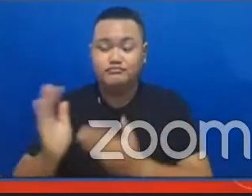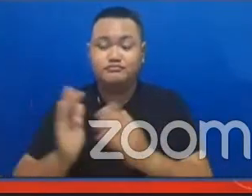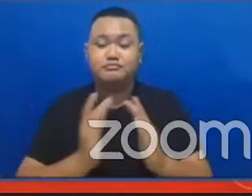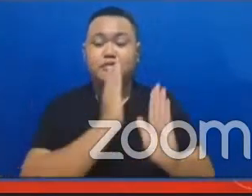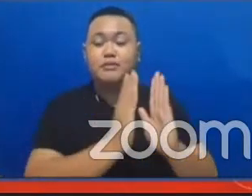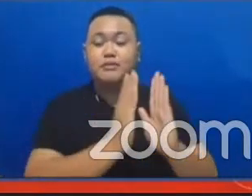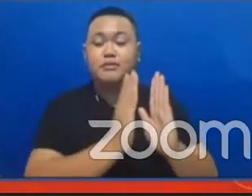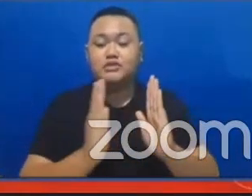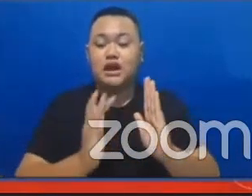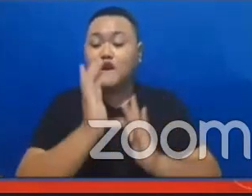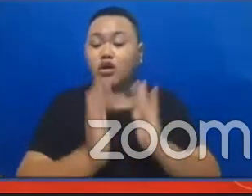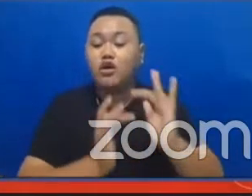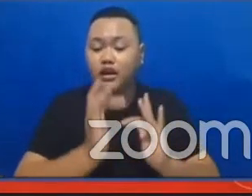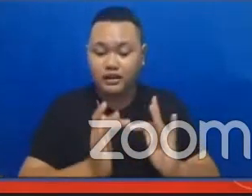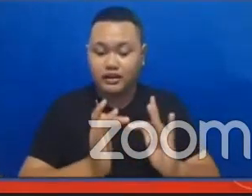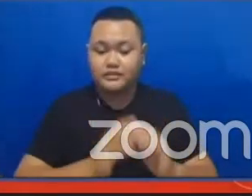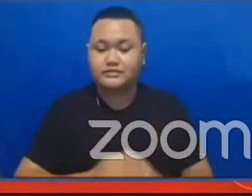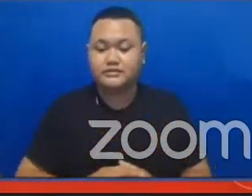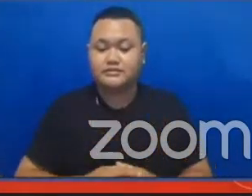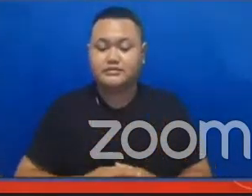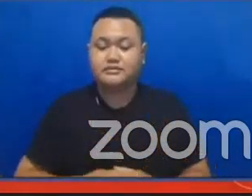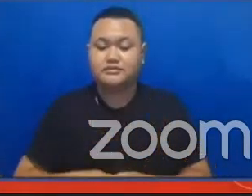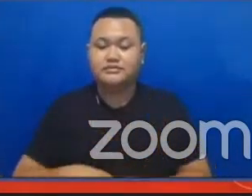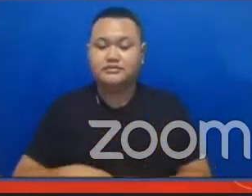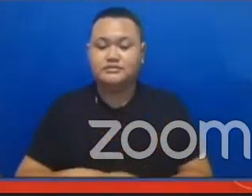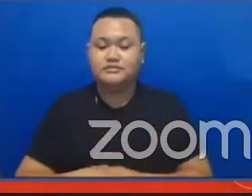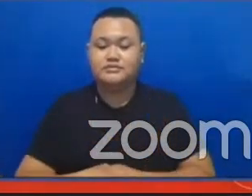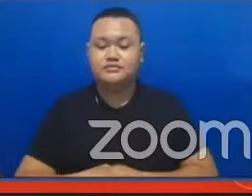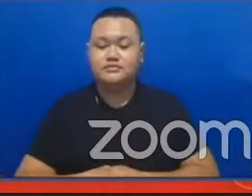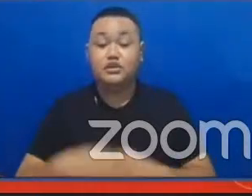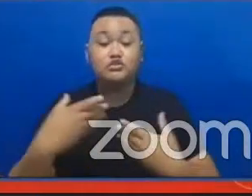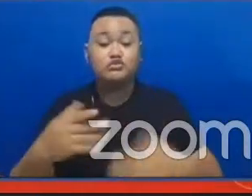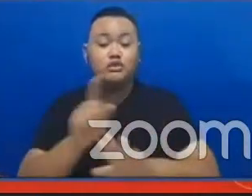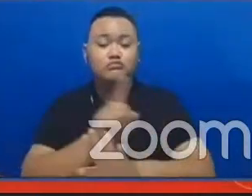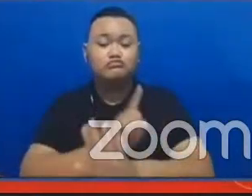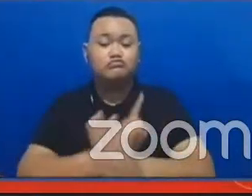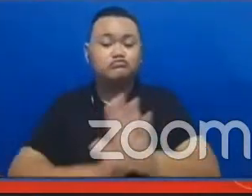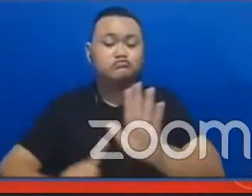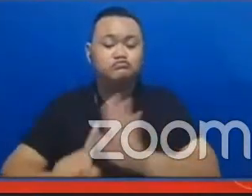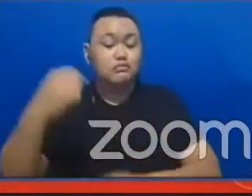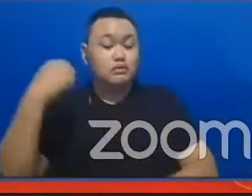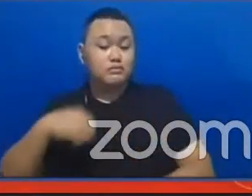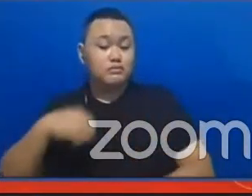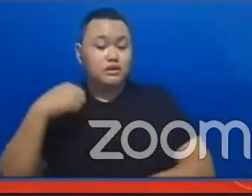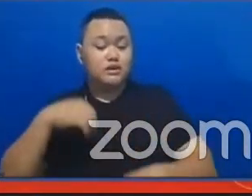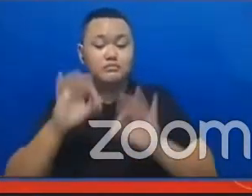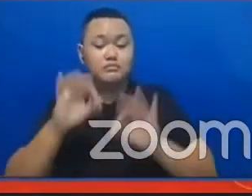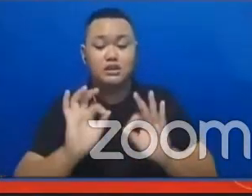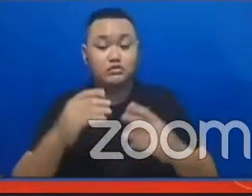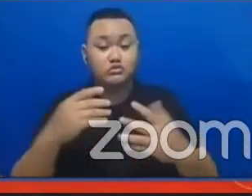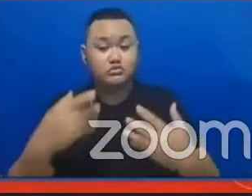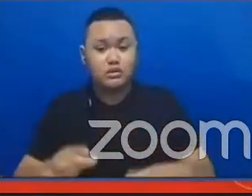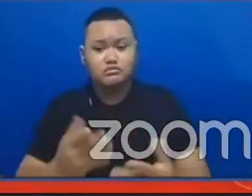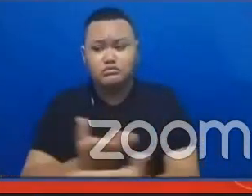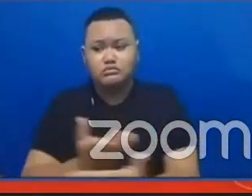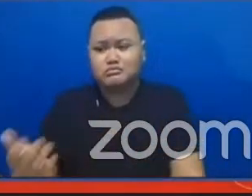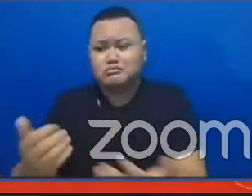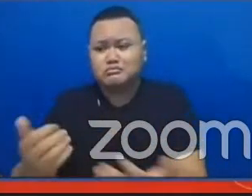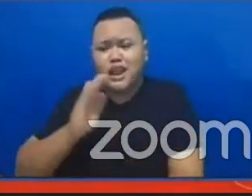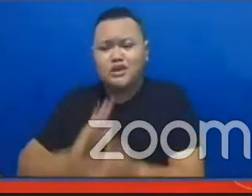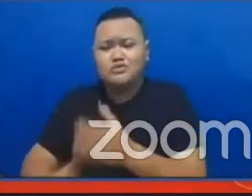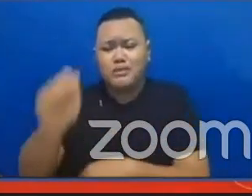Mas Andi ya, ada perpustakaan sudah diluncurkan oleh kementerian. Saya kira ini tinggal digunakan dan betul